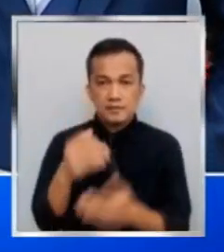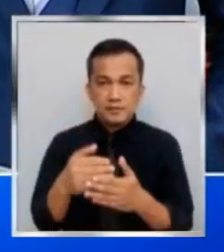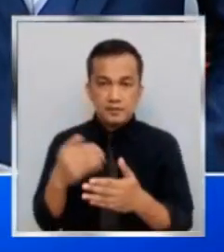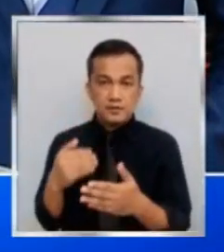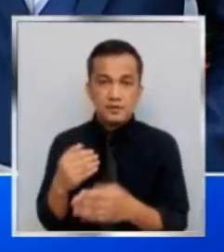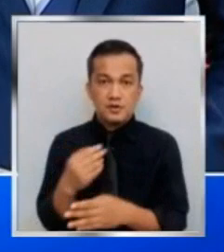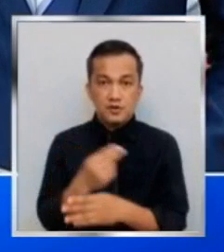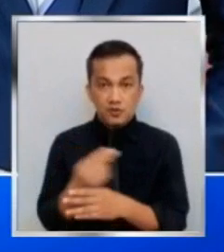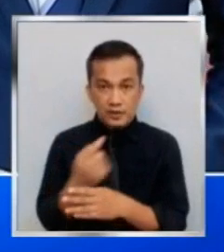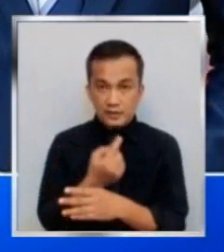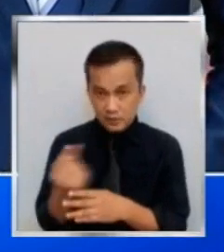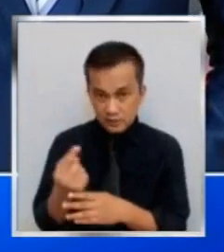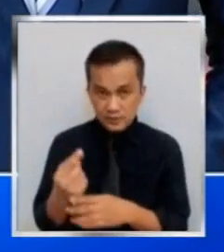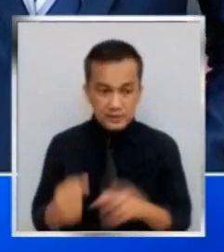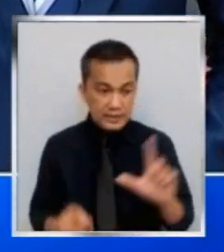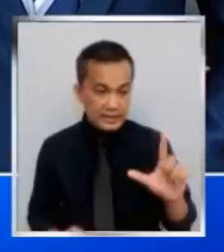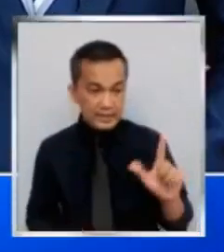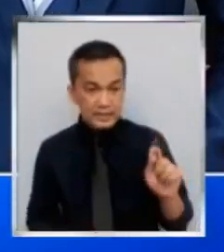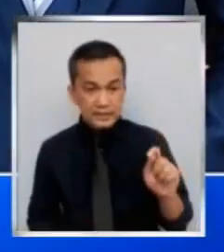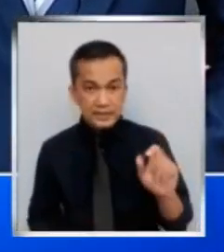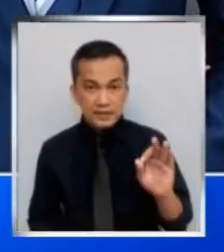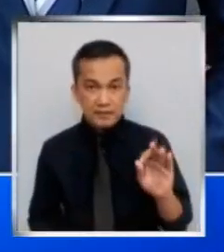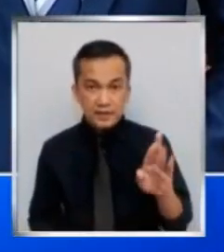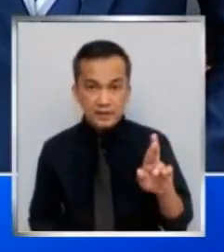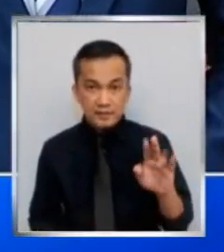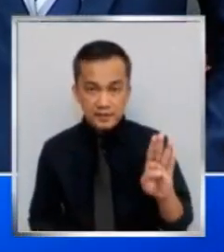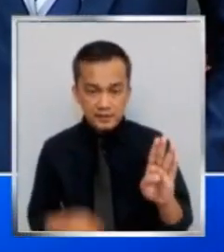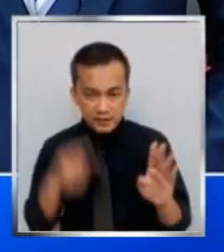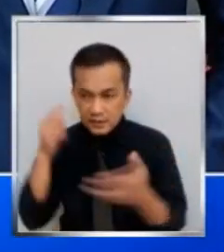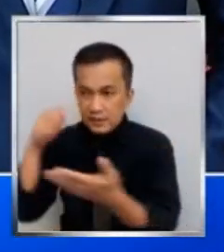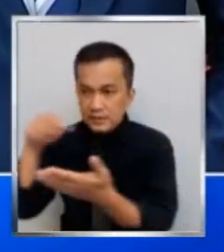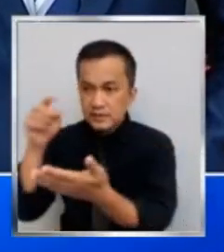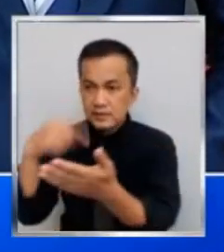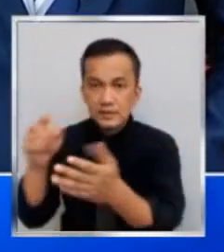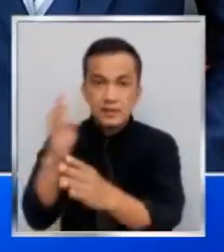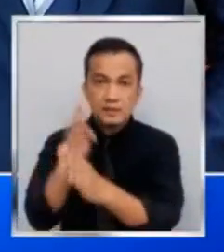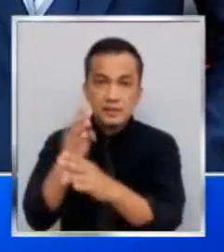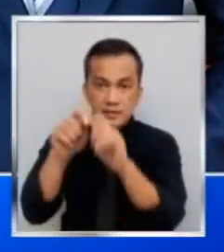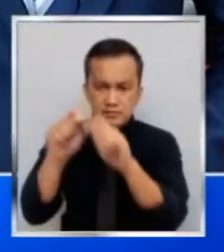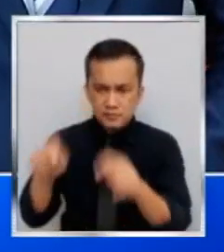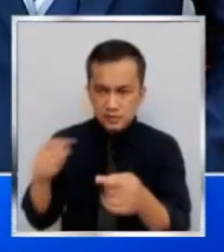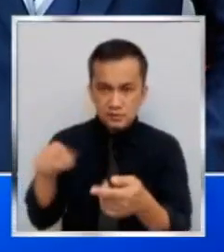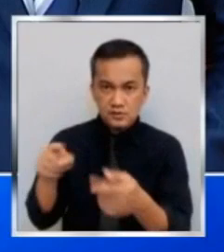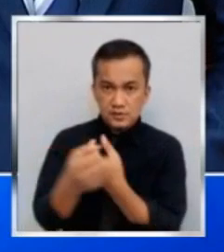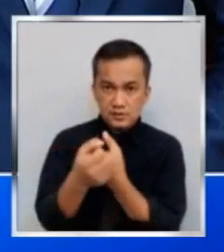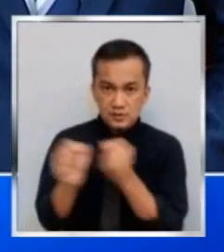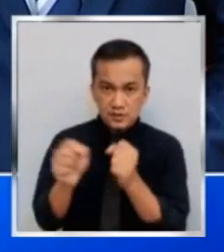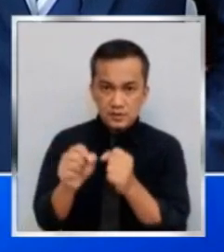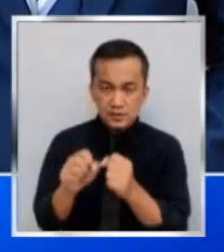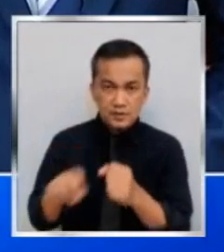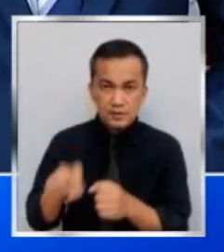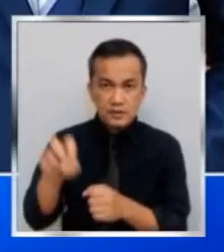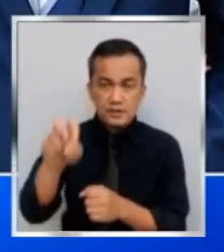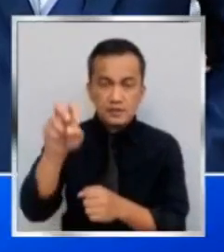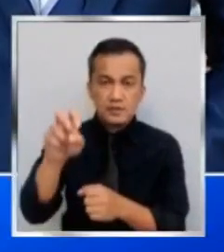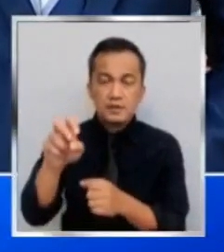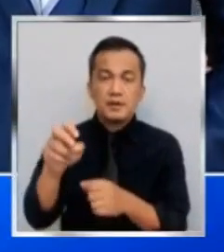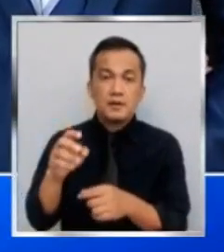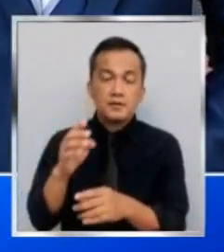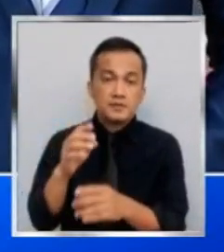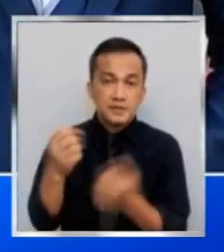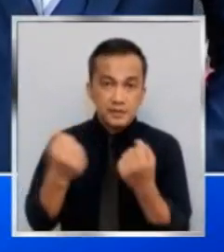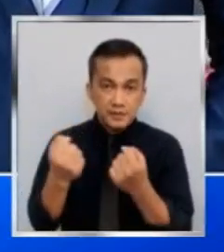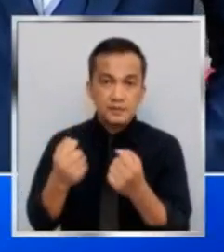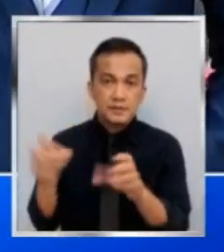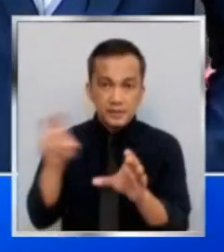Ang LTFRB nag-inspeksyon na sa ilang bus terminal para masigurong ligtas sa magiging biyahe ng mga driver at pasahero. Sa Paranaque